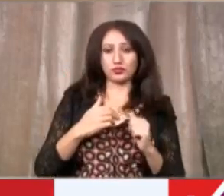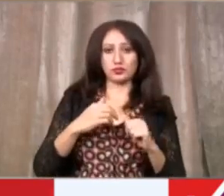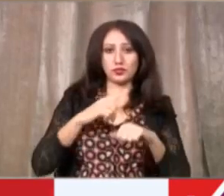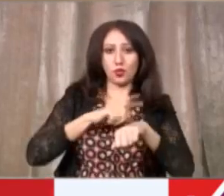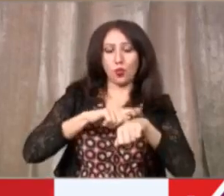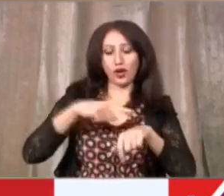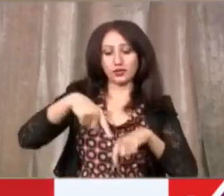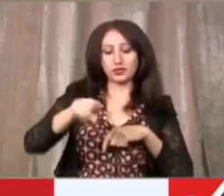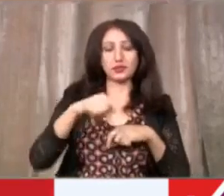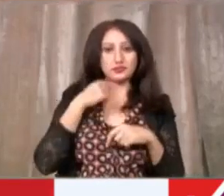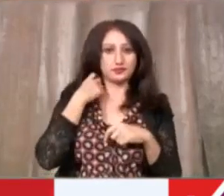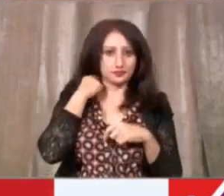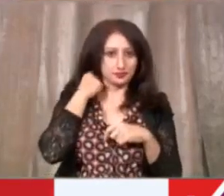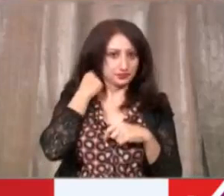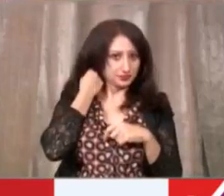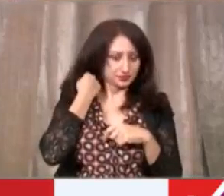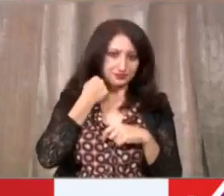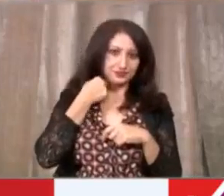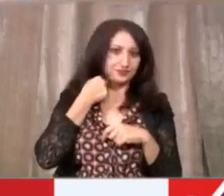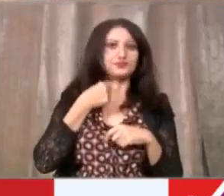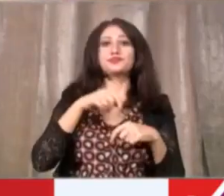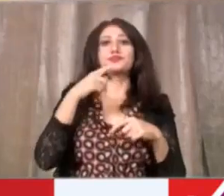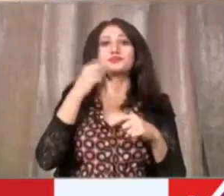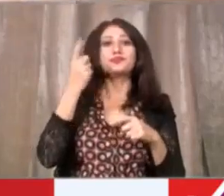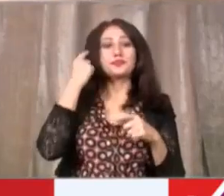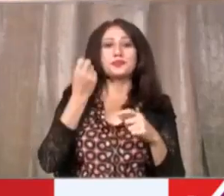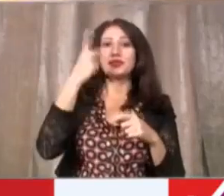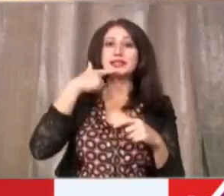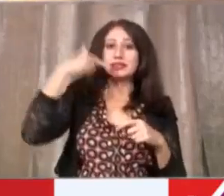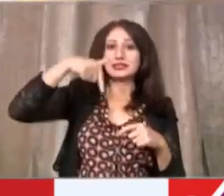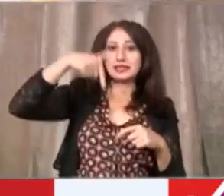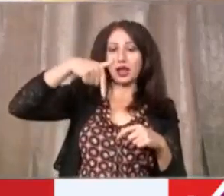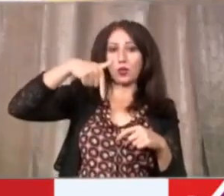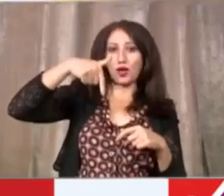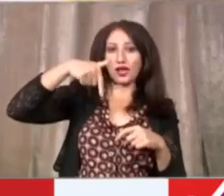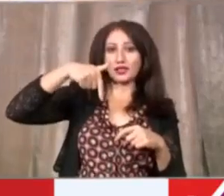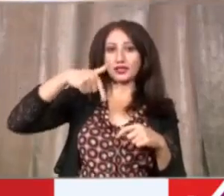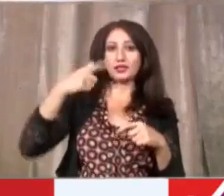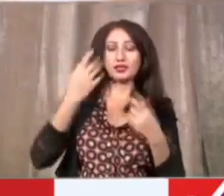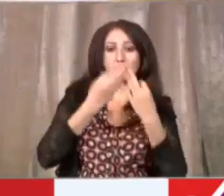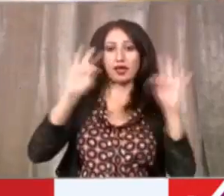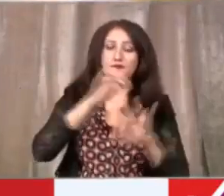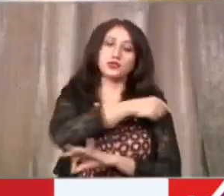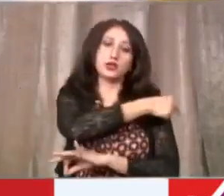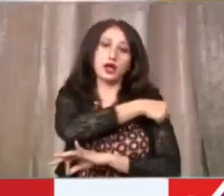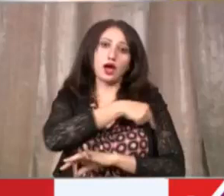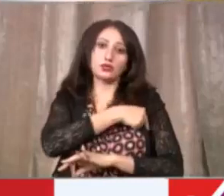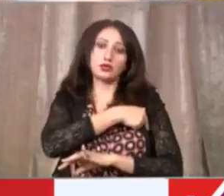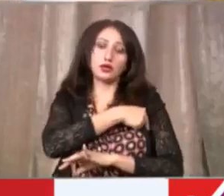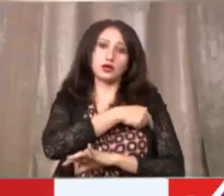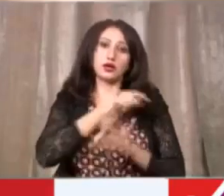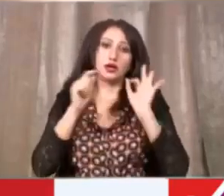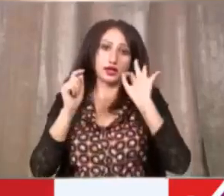الفتره بعد اول اقتراع بيتم احتساب 6 سنوات لكافه الاعضاء يعني